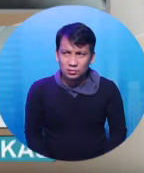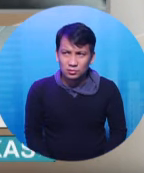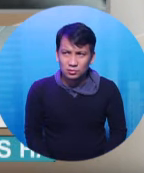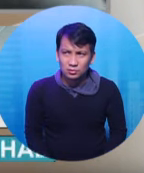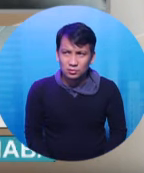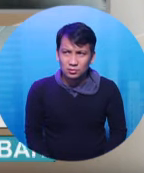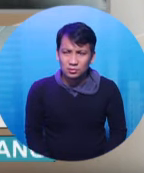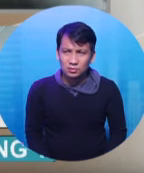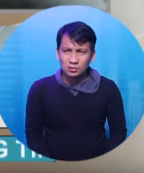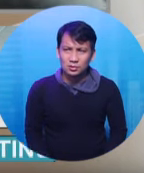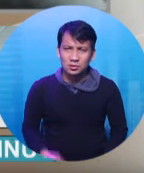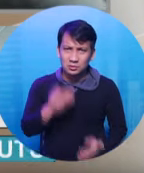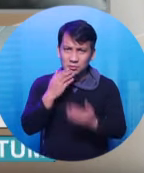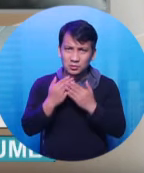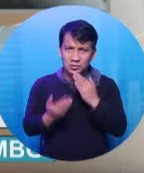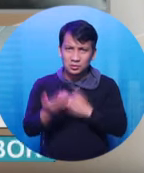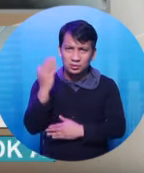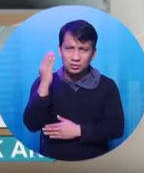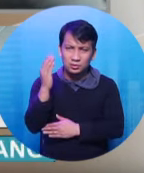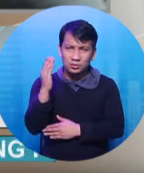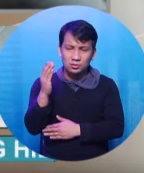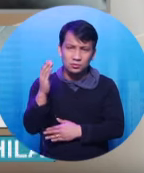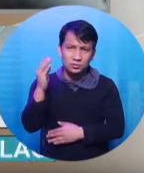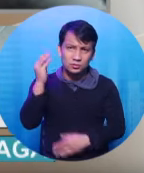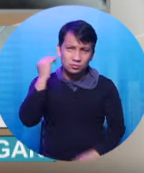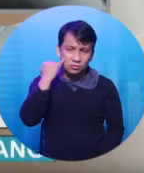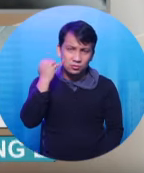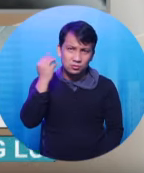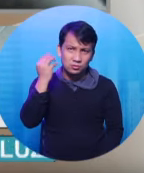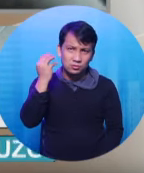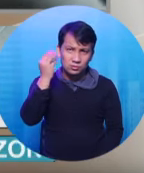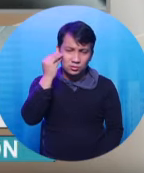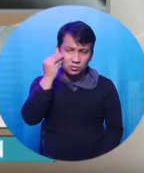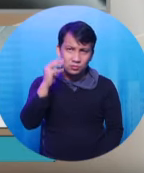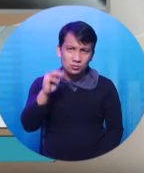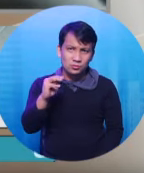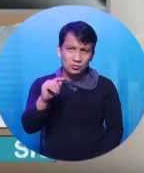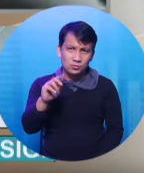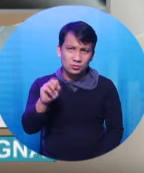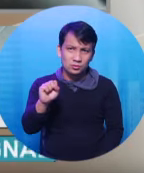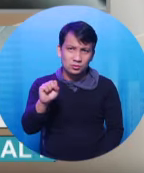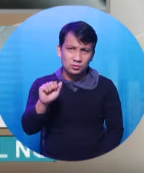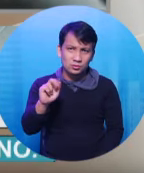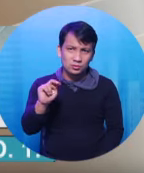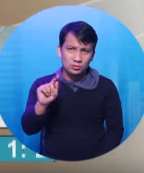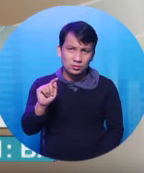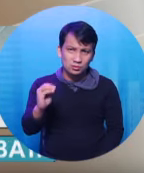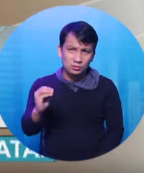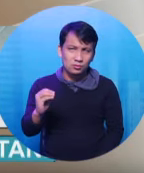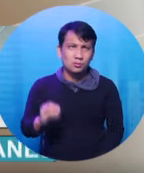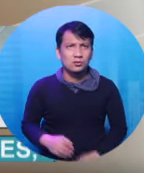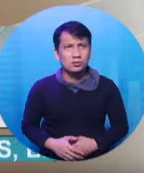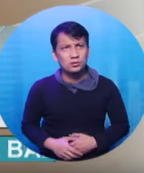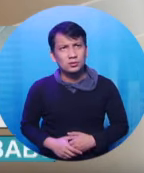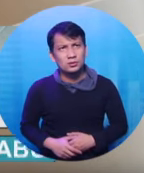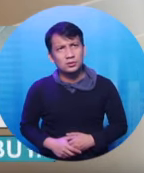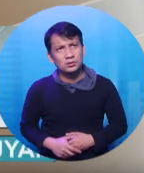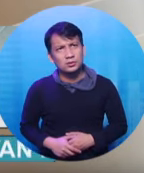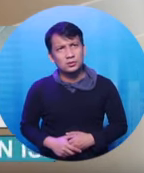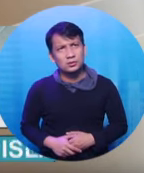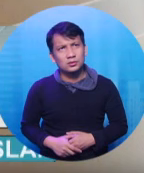Okay. Jonaline, magandang tanghali po, Ma'am Jonaline Monsanto, asawa ni Mark. Hello po, sir.